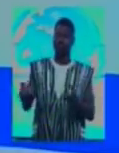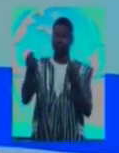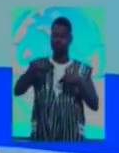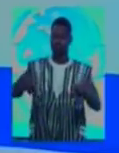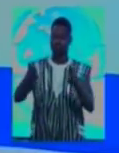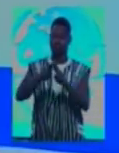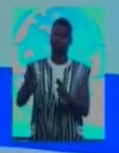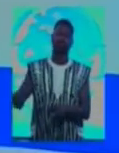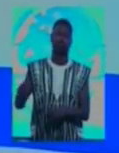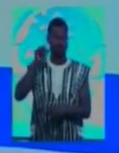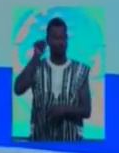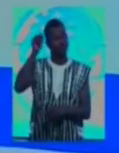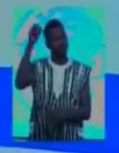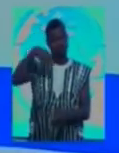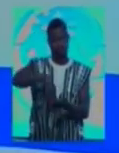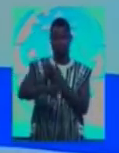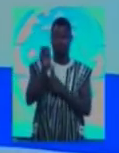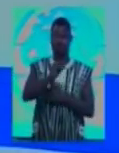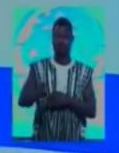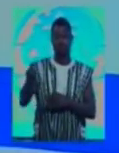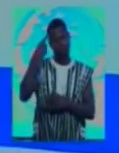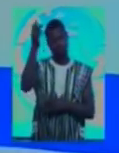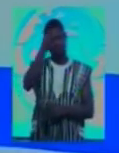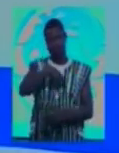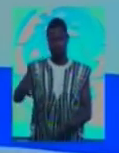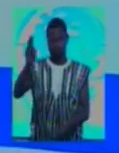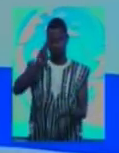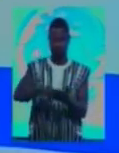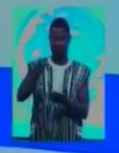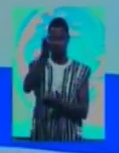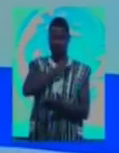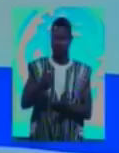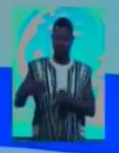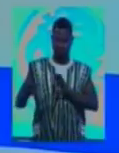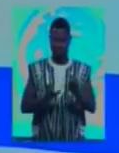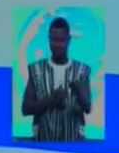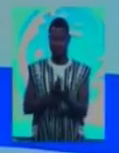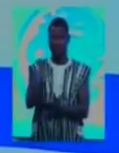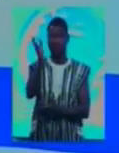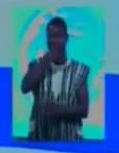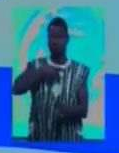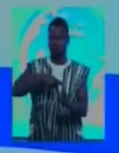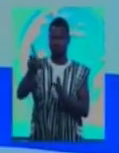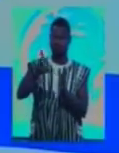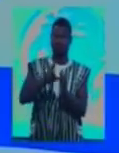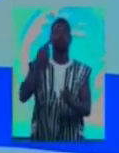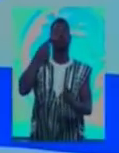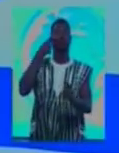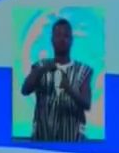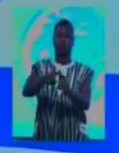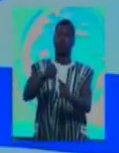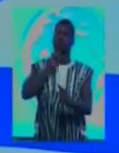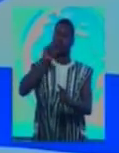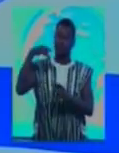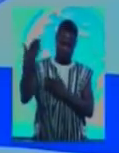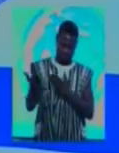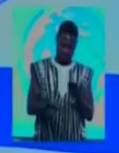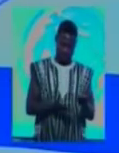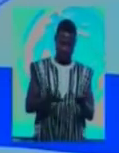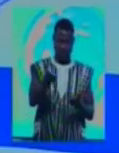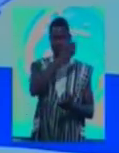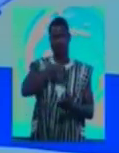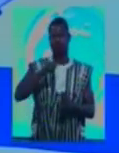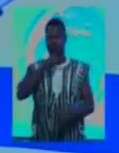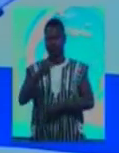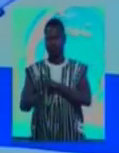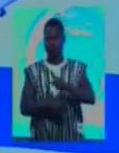Ouagadougou pour valider les projets de directive élaborés par les experts. L'objectif étant d'amener les citoyens à